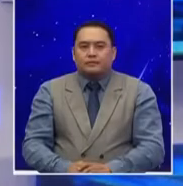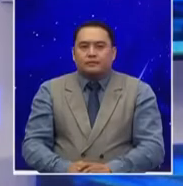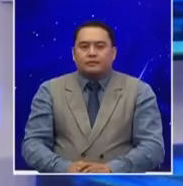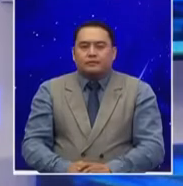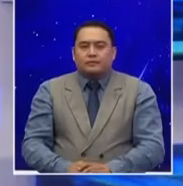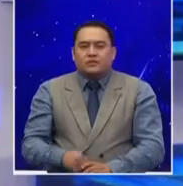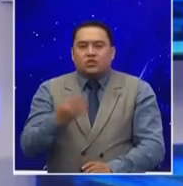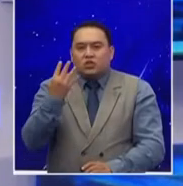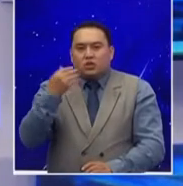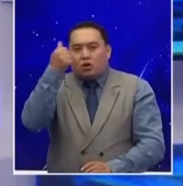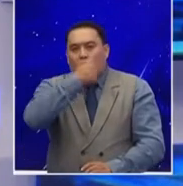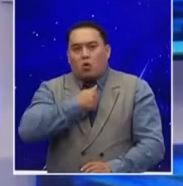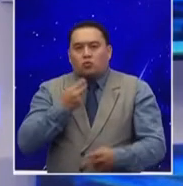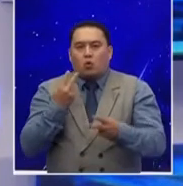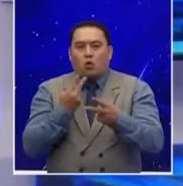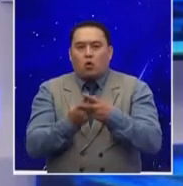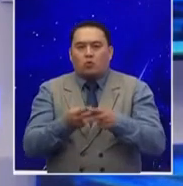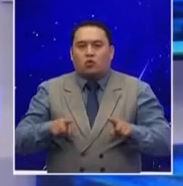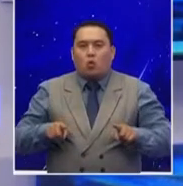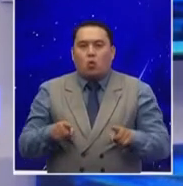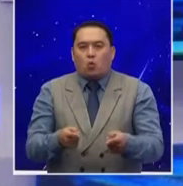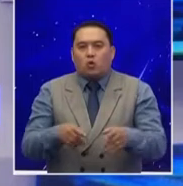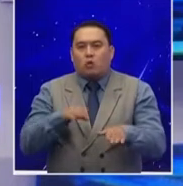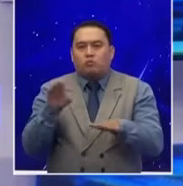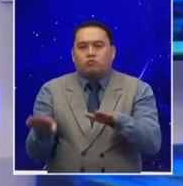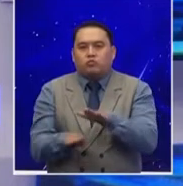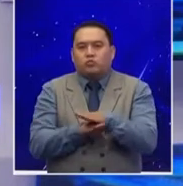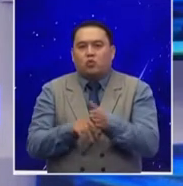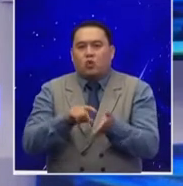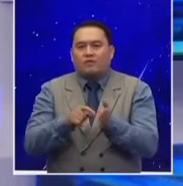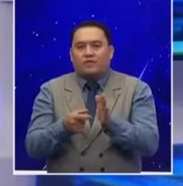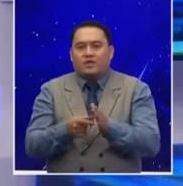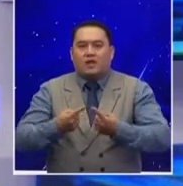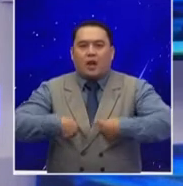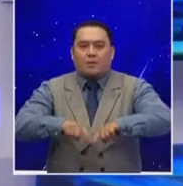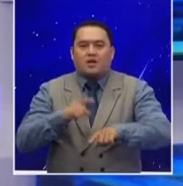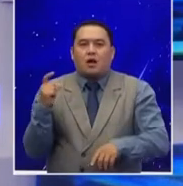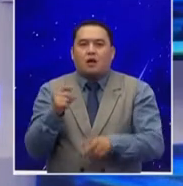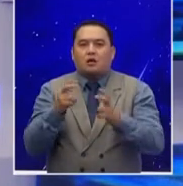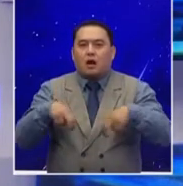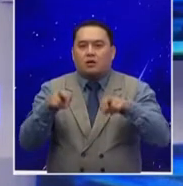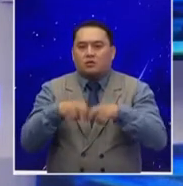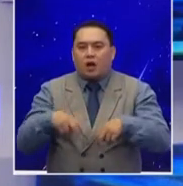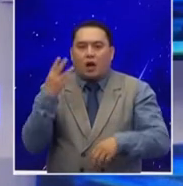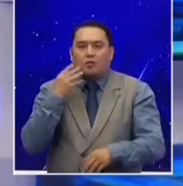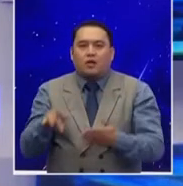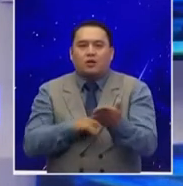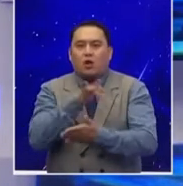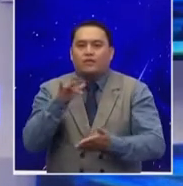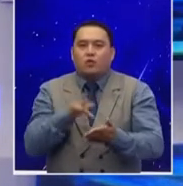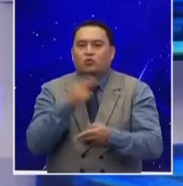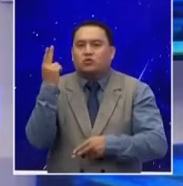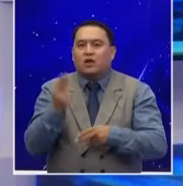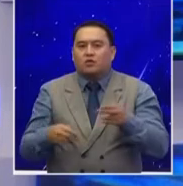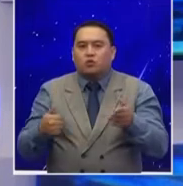На 4 года осудили организатора подпольного казино. Сотрудниками Департамента экономических расследований по городу Алматы